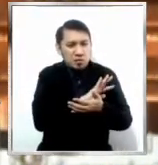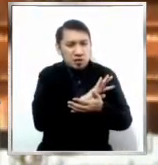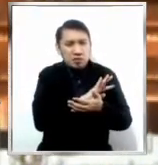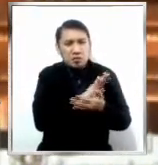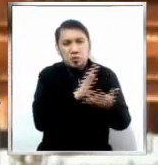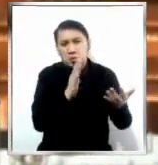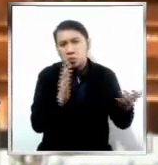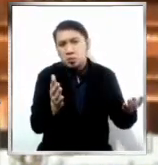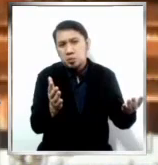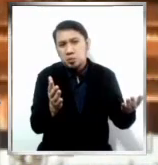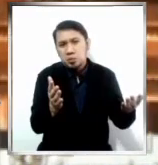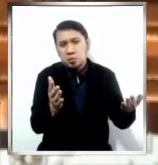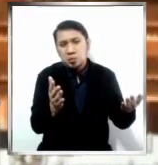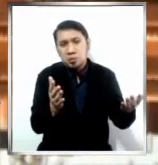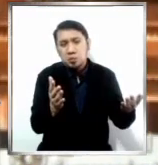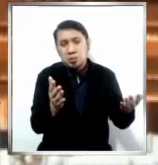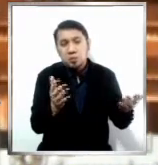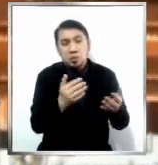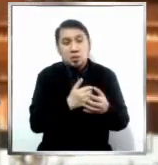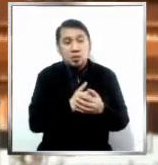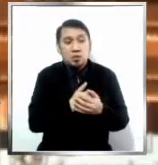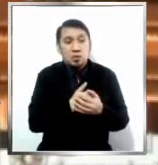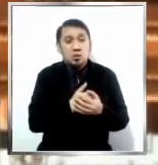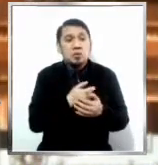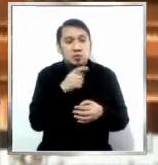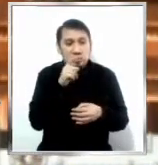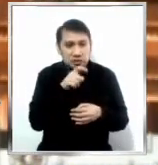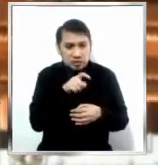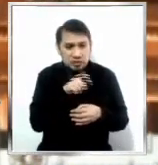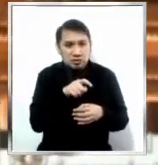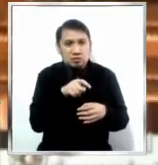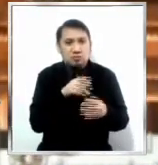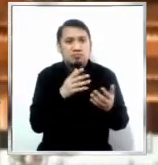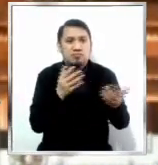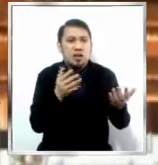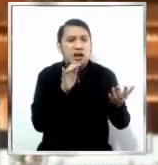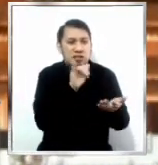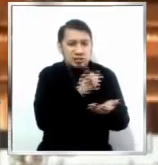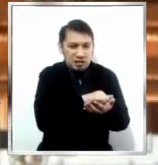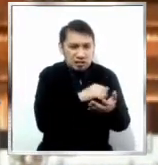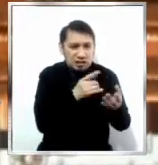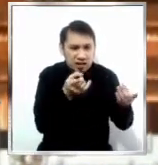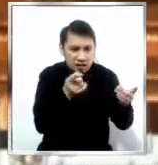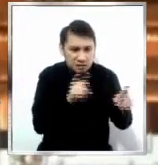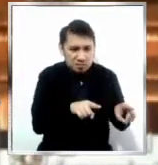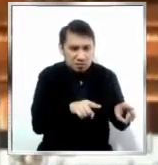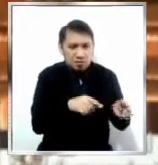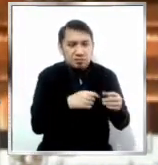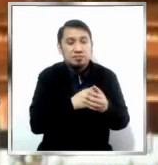bravado, you have to pay. And you paid with